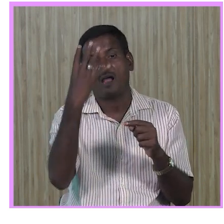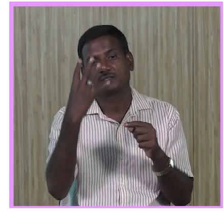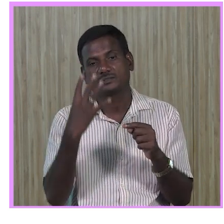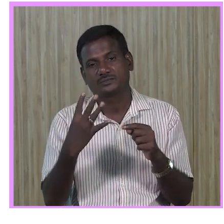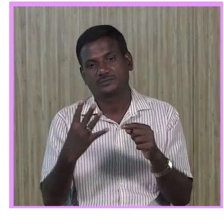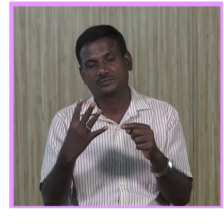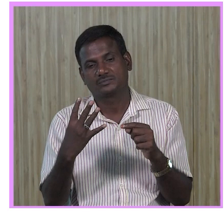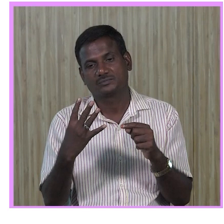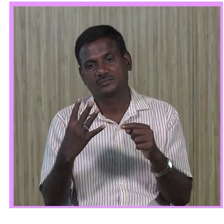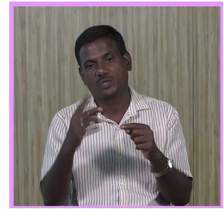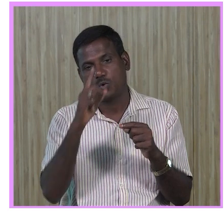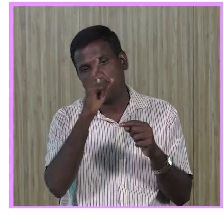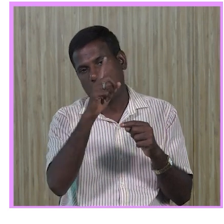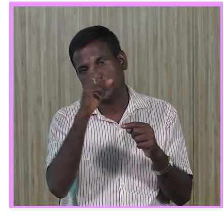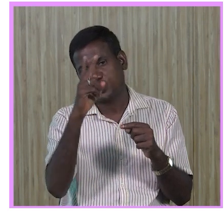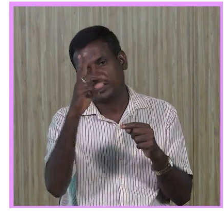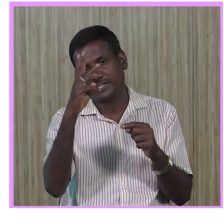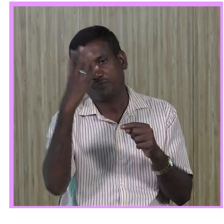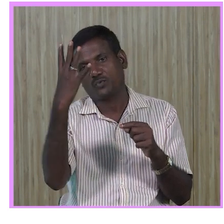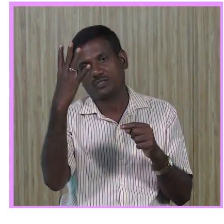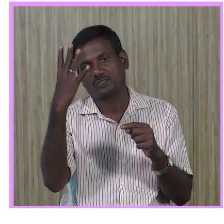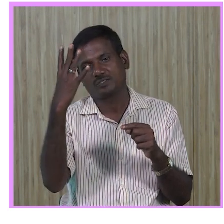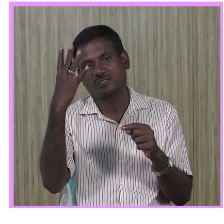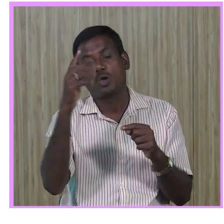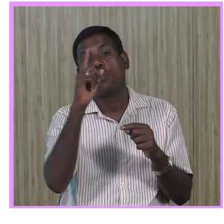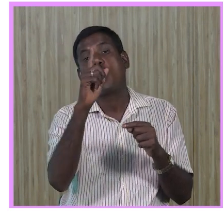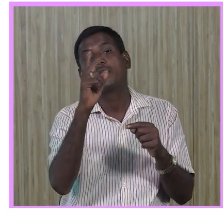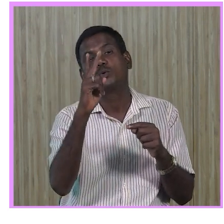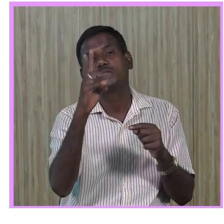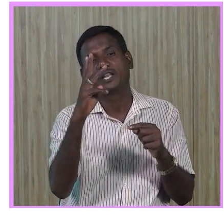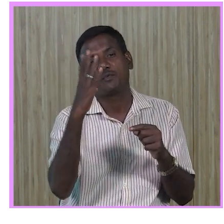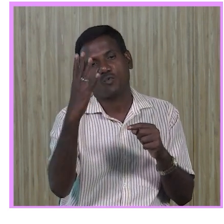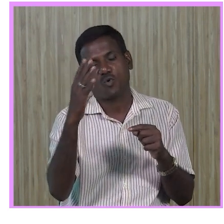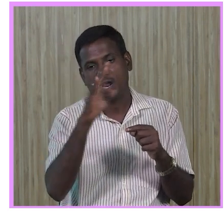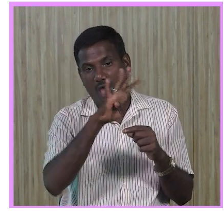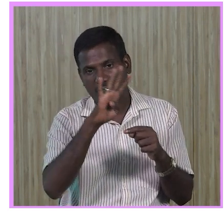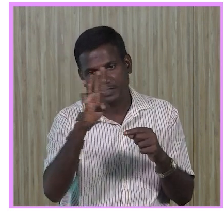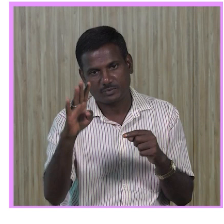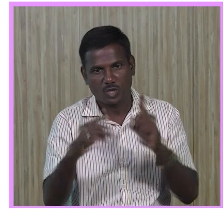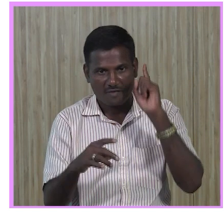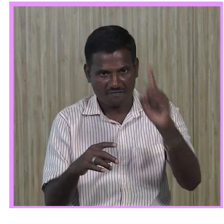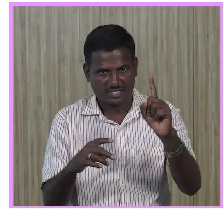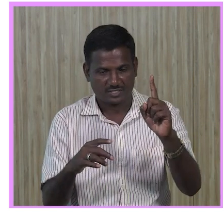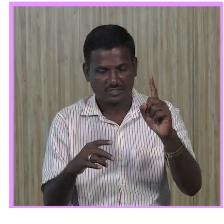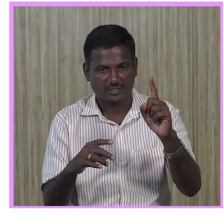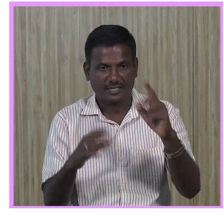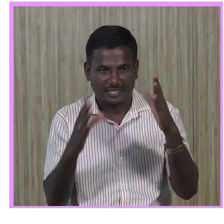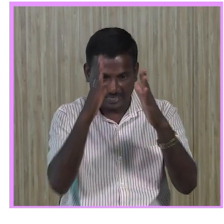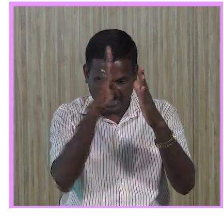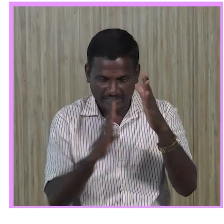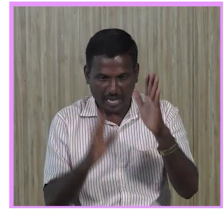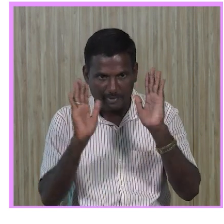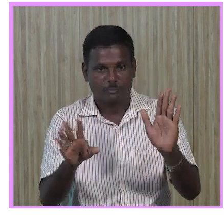விதமான பகுதிகள் இருக்குது, 4 விதமான பகுதிகள் இருக்குது. முதலாவது